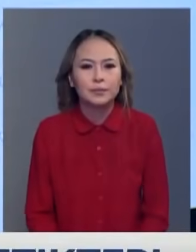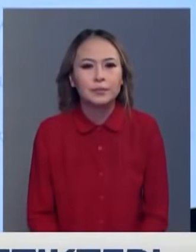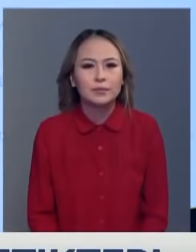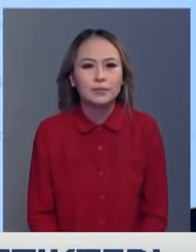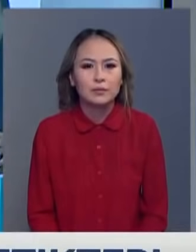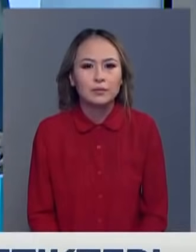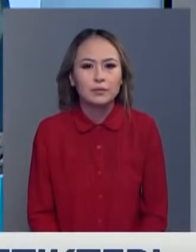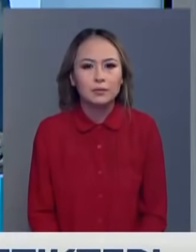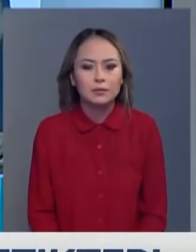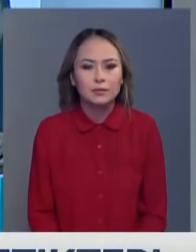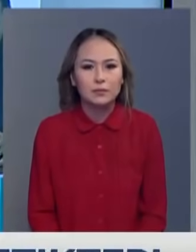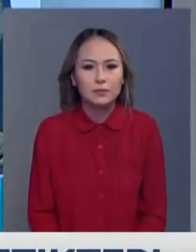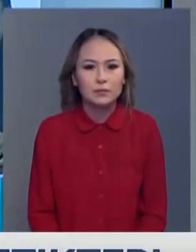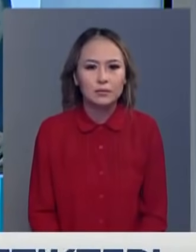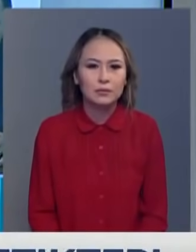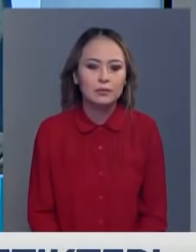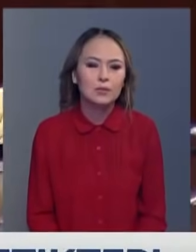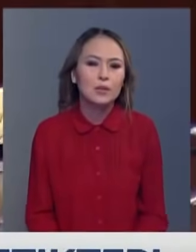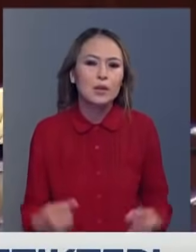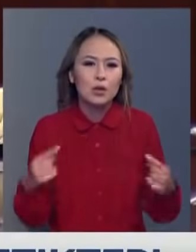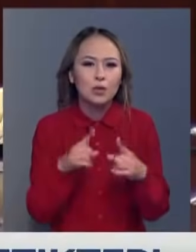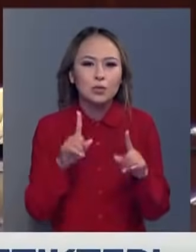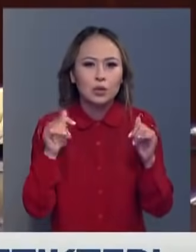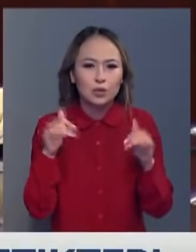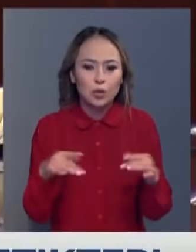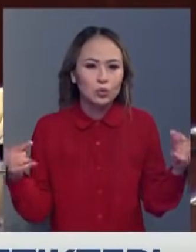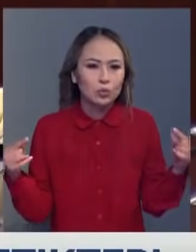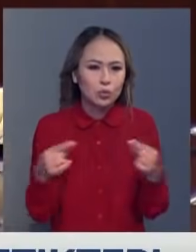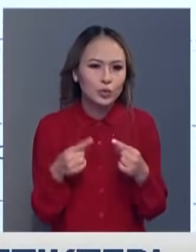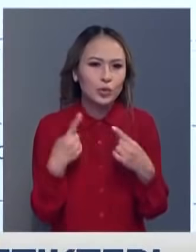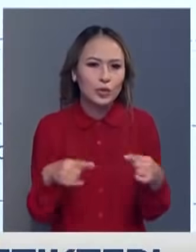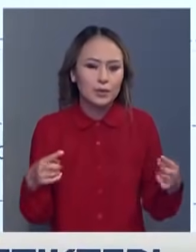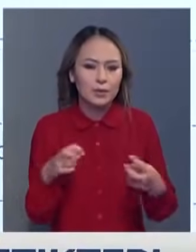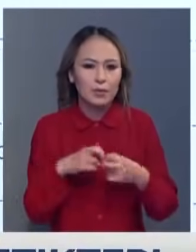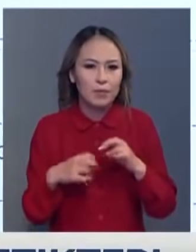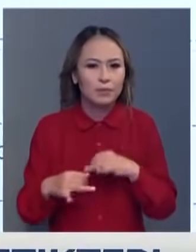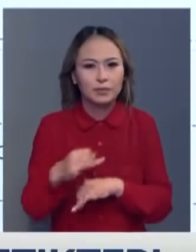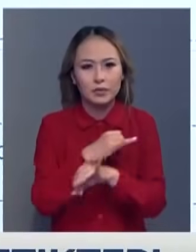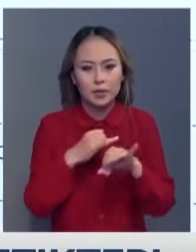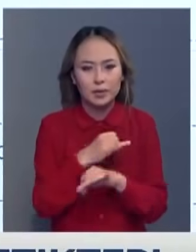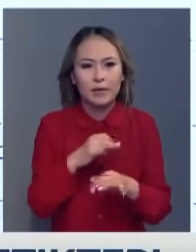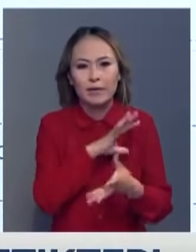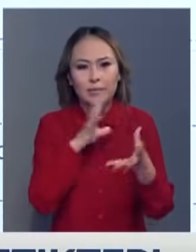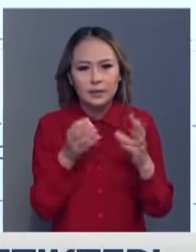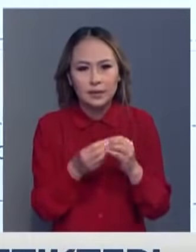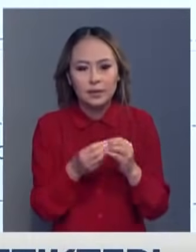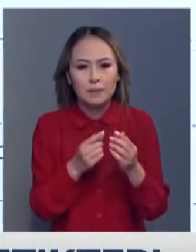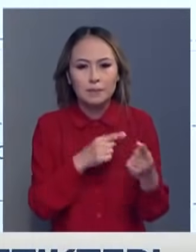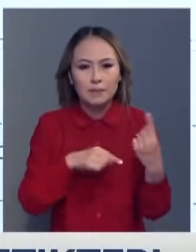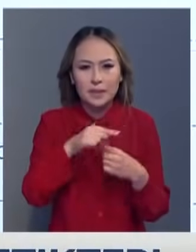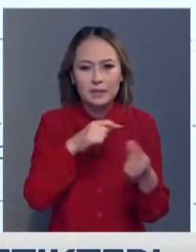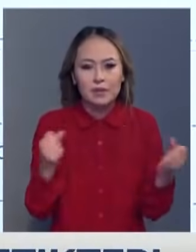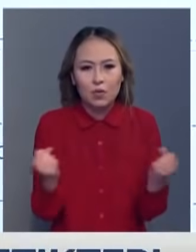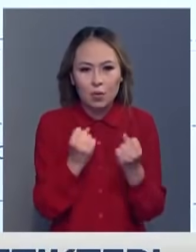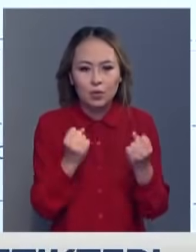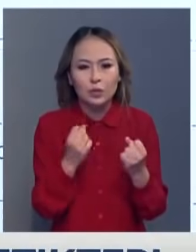өнерлердің кәсіпкерлерін шешуді қажет ететін нақты мәселелерді талқыладық. Осы жұмыстың қорытындысы бойынша бизнес қолдау